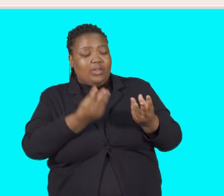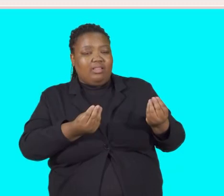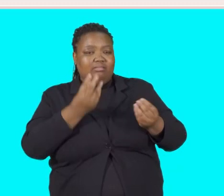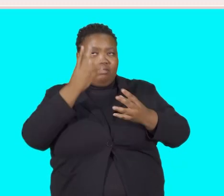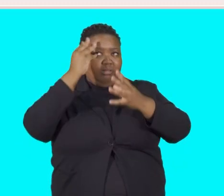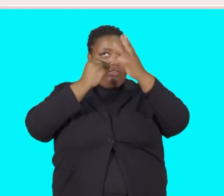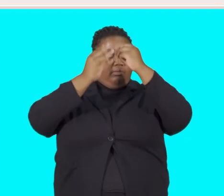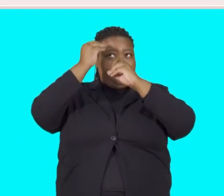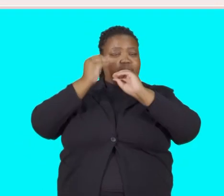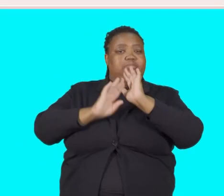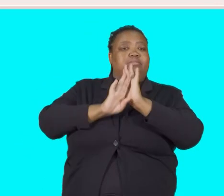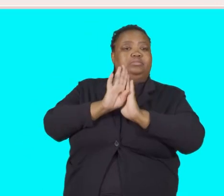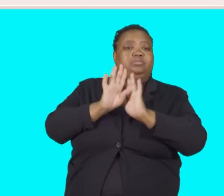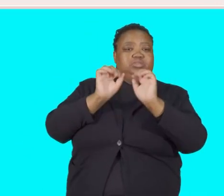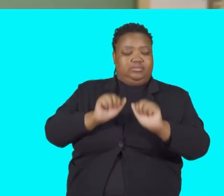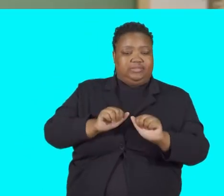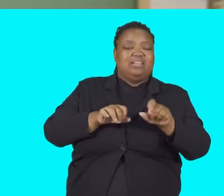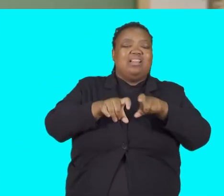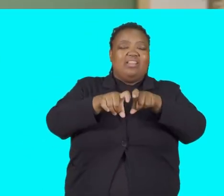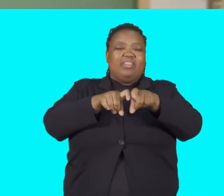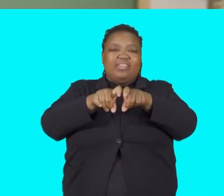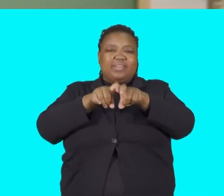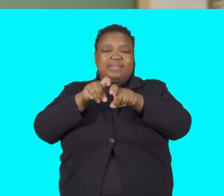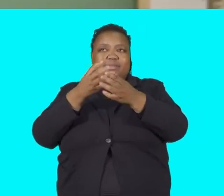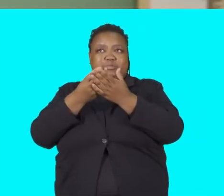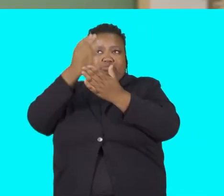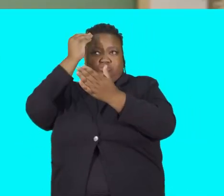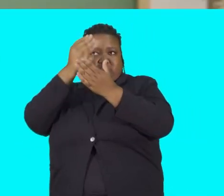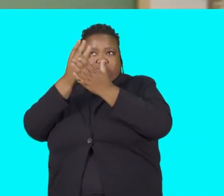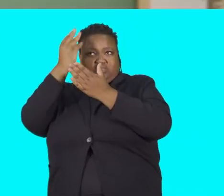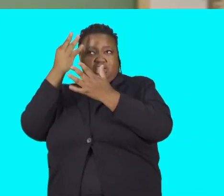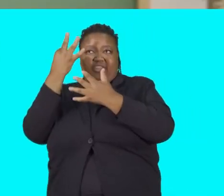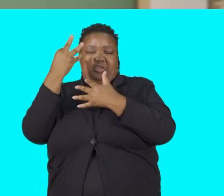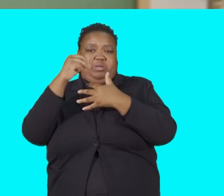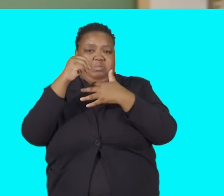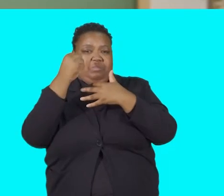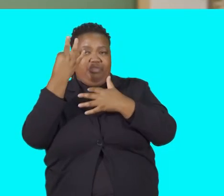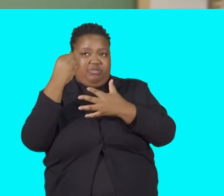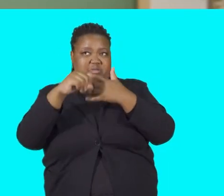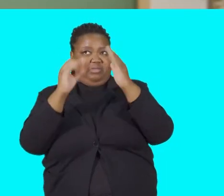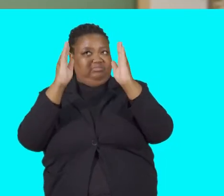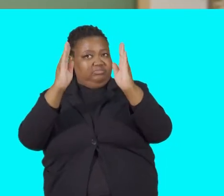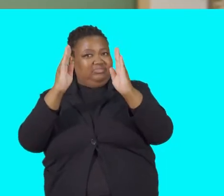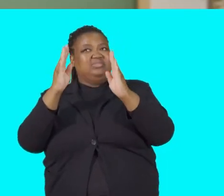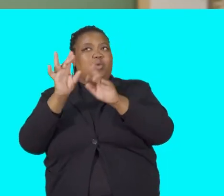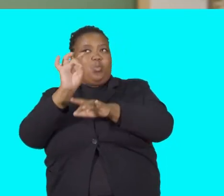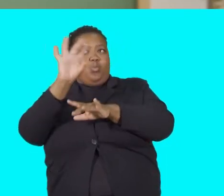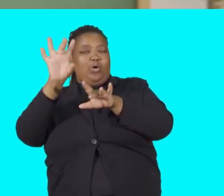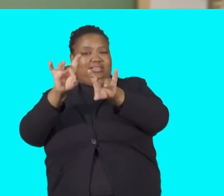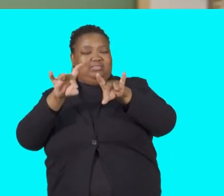lokufunda. Lolu ke uhlolo lwenziwa kube kanye ngekotwa. Singathi ke xa solubizwa luhlolo